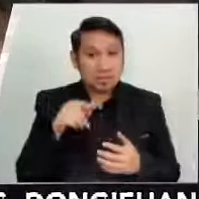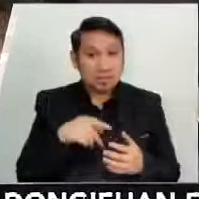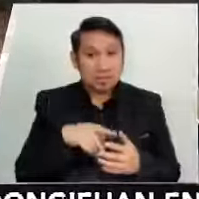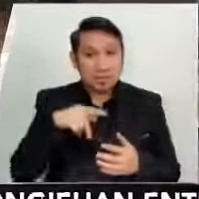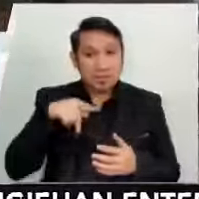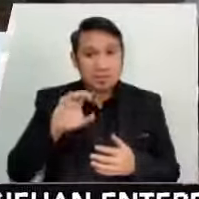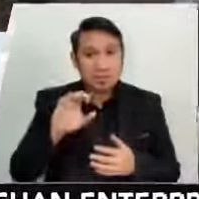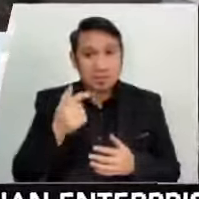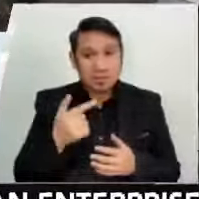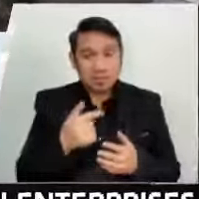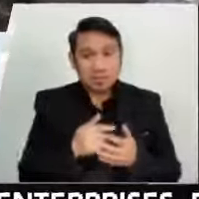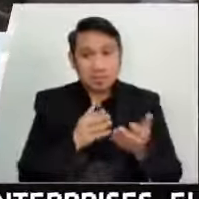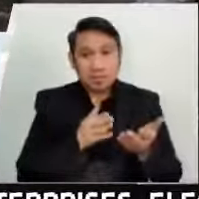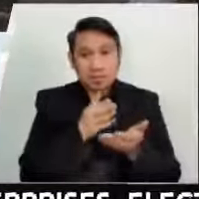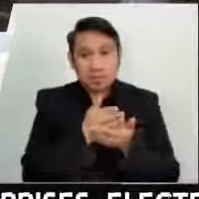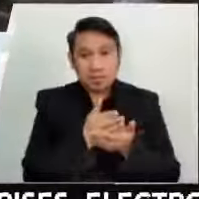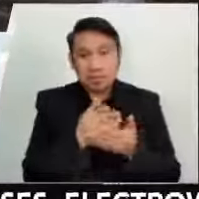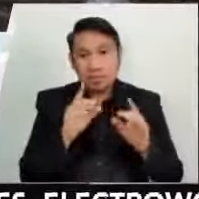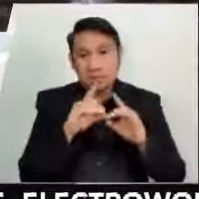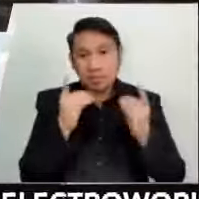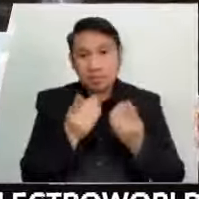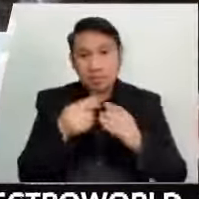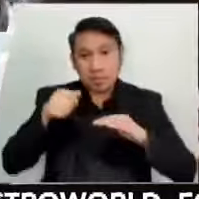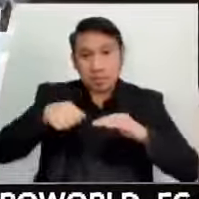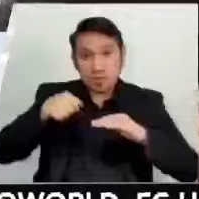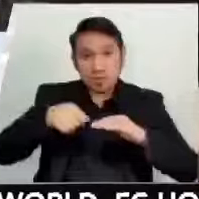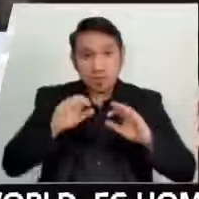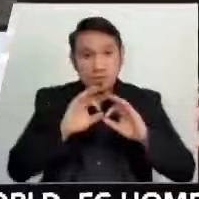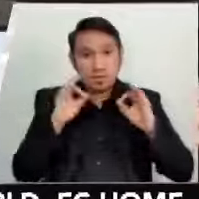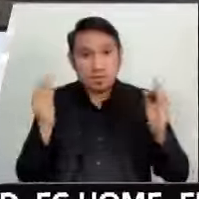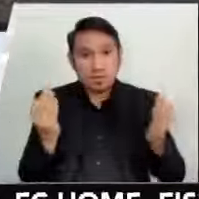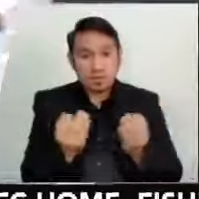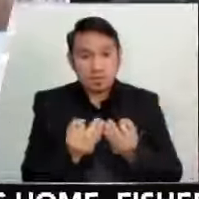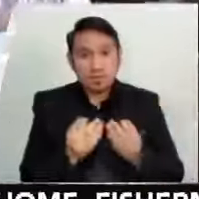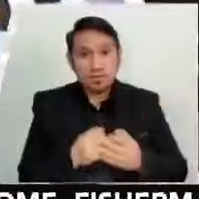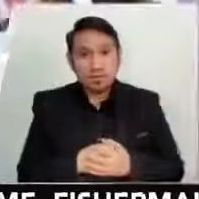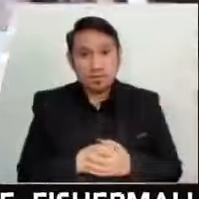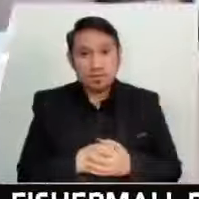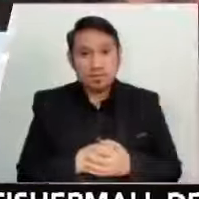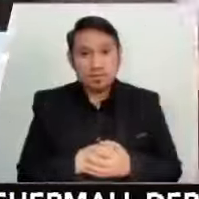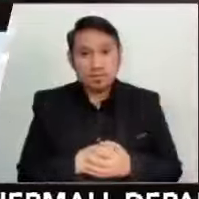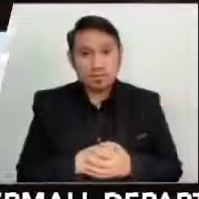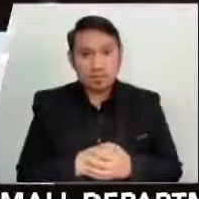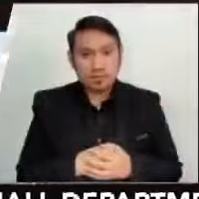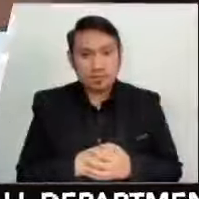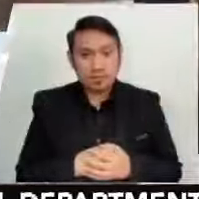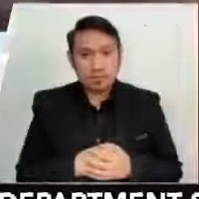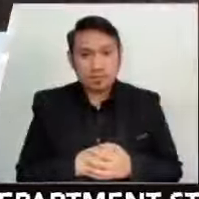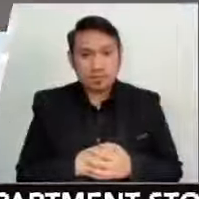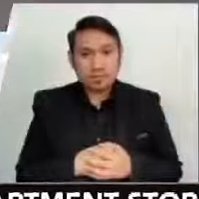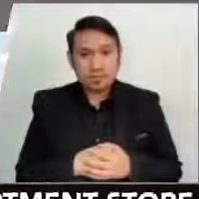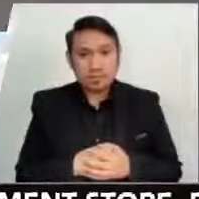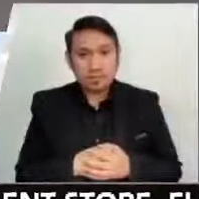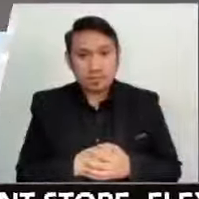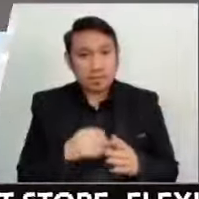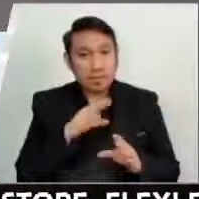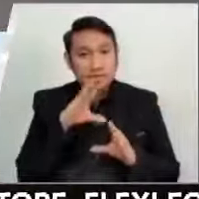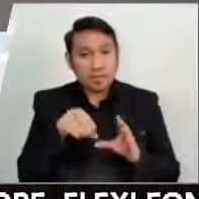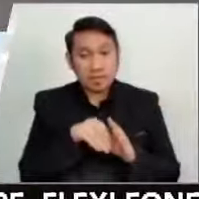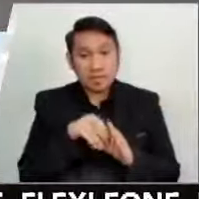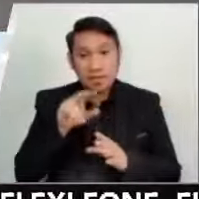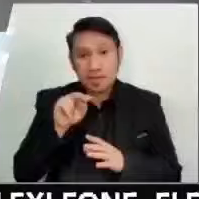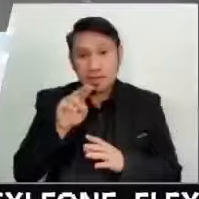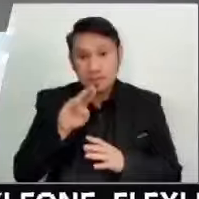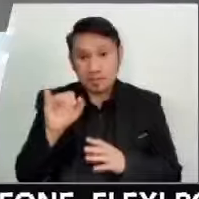sa Department of Justice ang pamilya ni Apprentice Seaman Mori Caguay. Kasama ang NBI, naghain sila ng